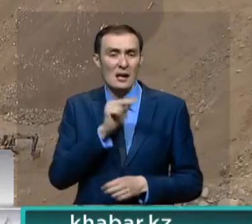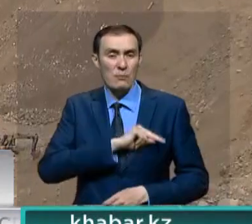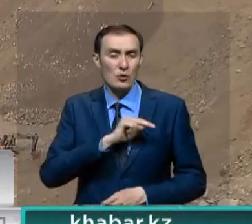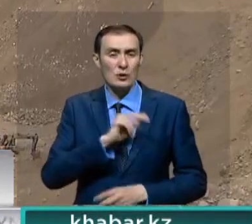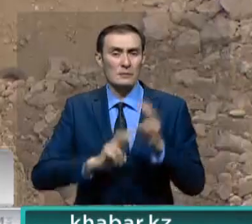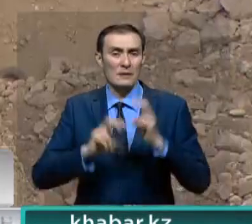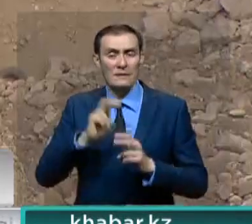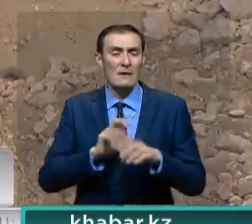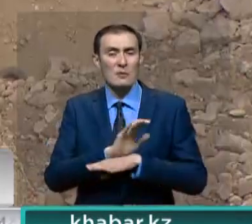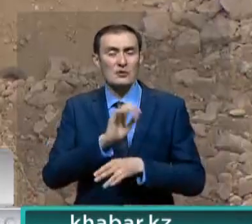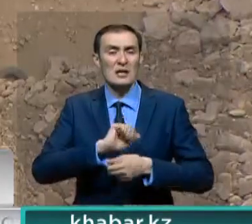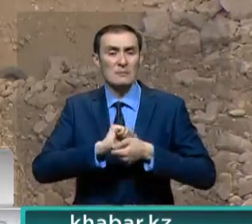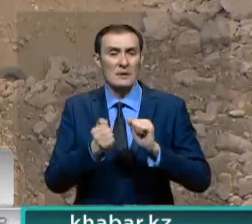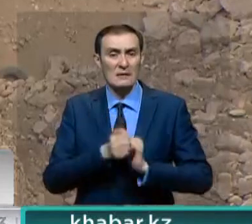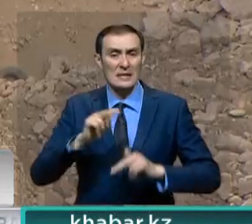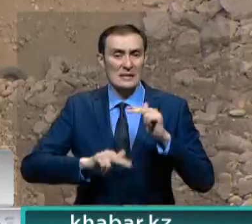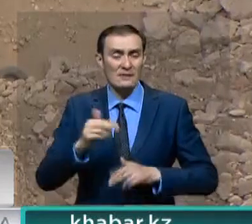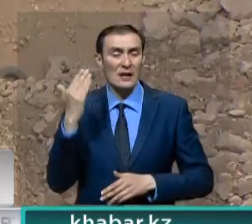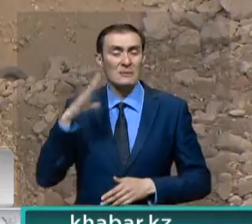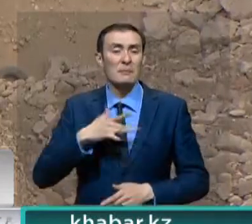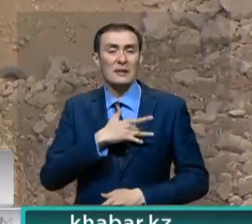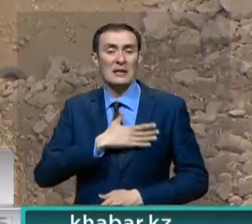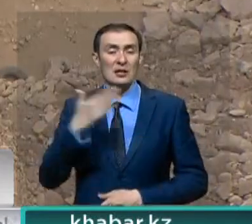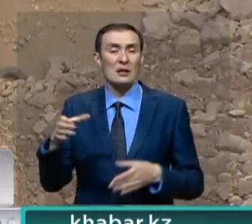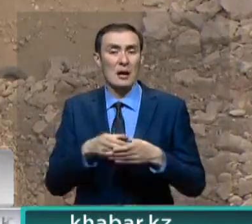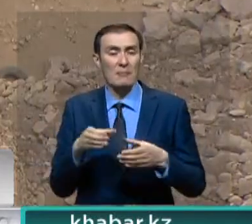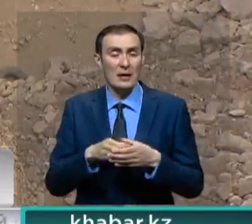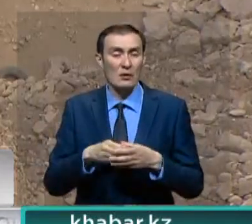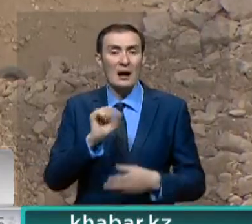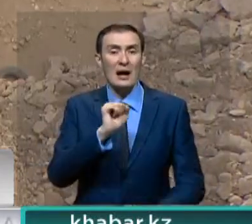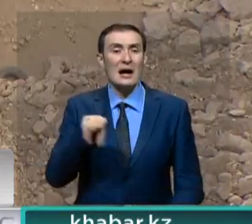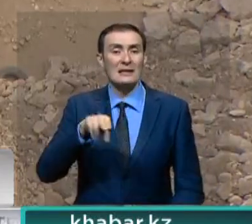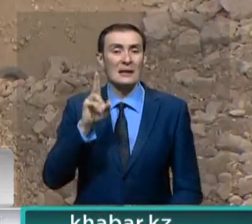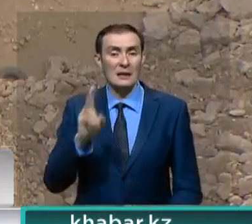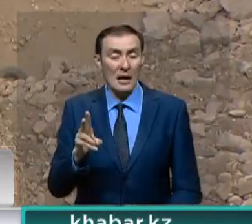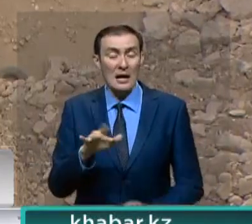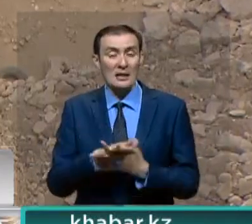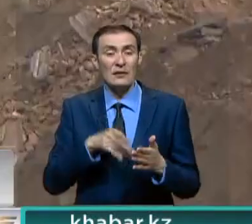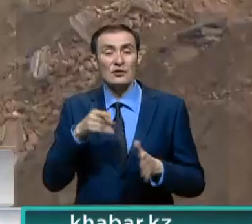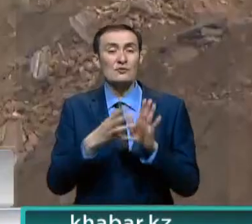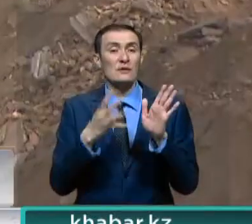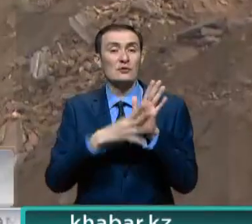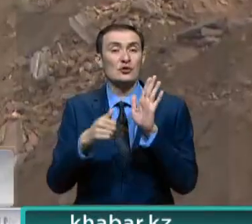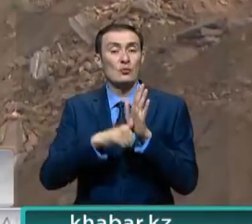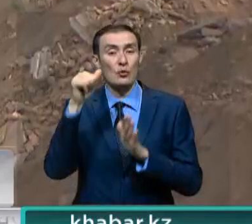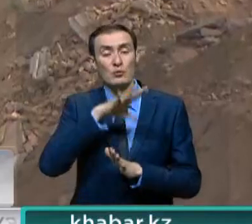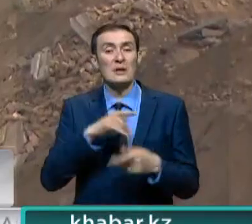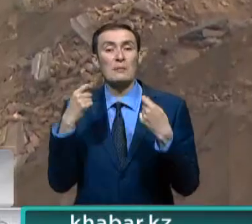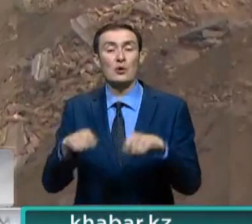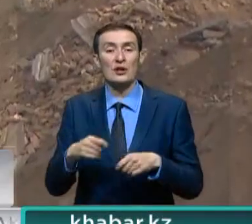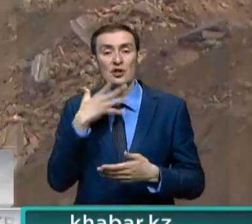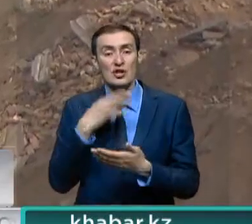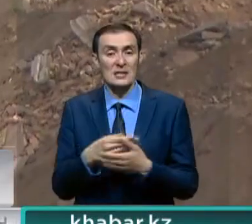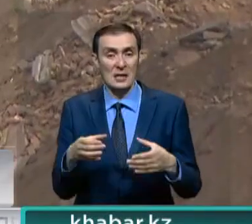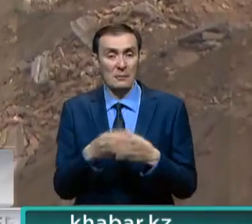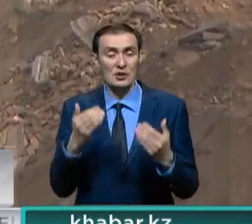где производят строительный щебень. Ранее этот объект принадлежал Алматинскому домостроительному комбинату. Затем в 1996 году был продан частным компаниям.